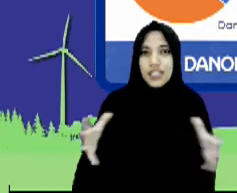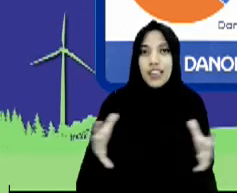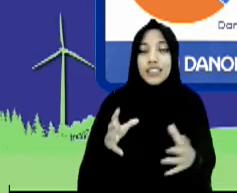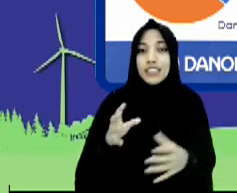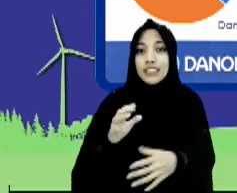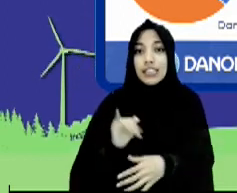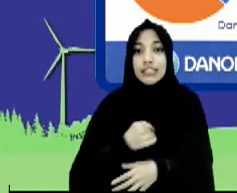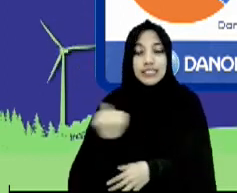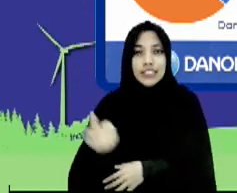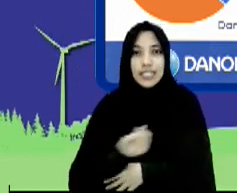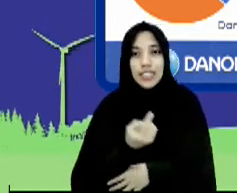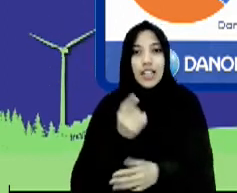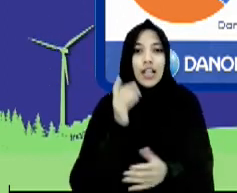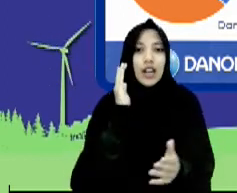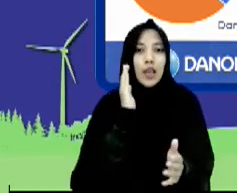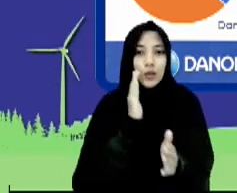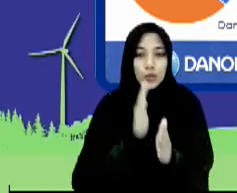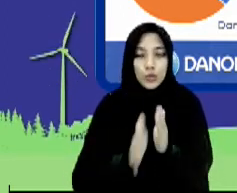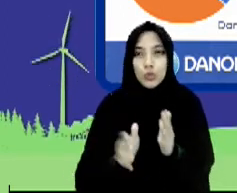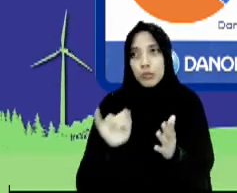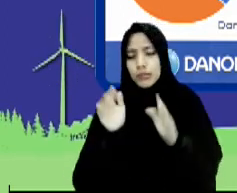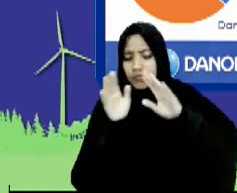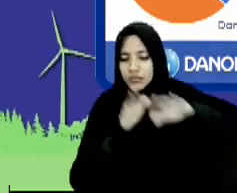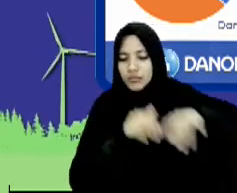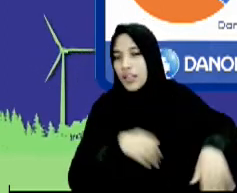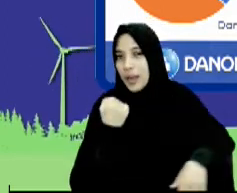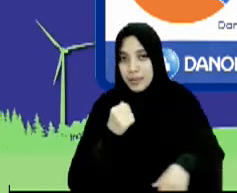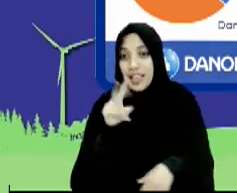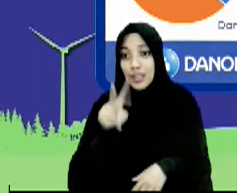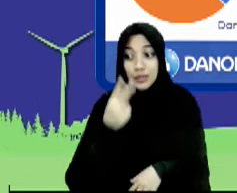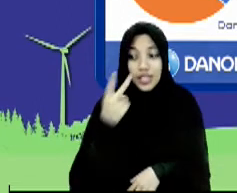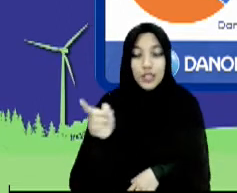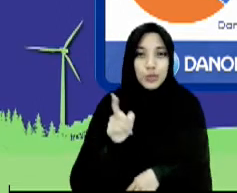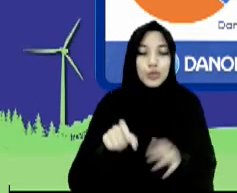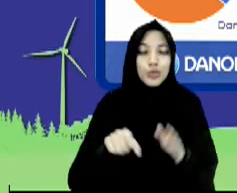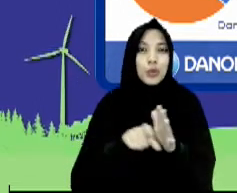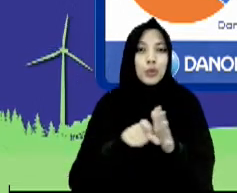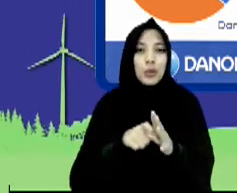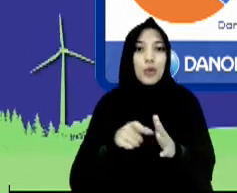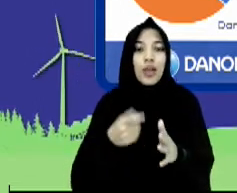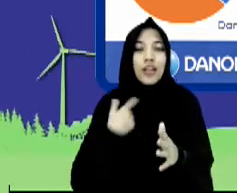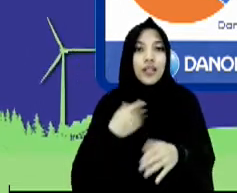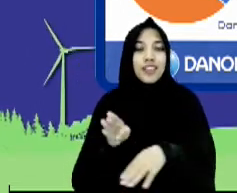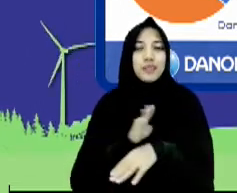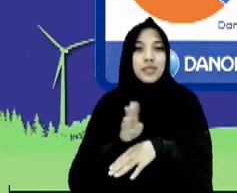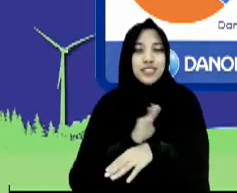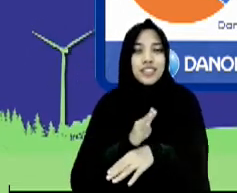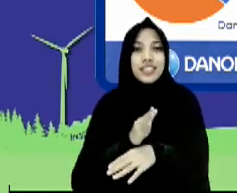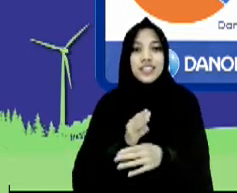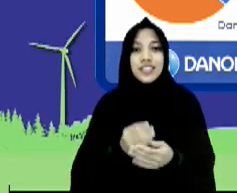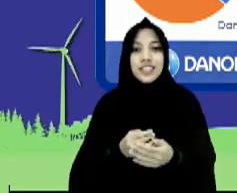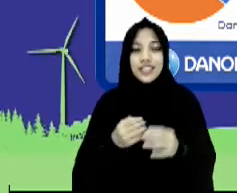tentu kita tidak bisa kemudian mengabaikan ya maka eh kita juga lihat misalnya sekarang dengan e model bisnis guna ulang kita lewat galon